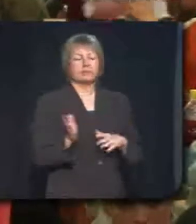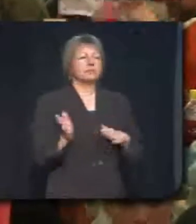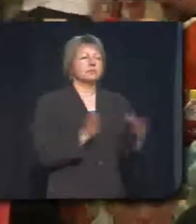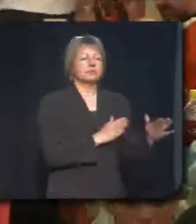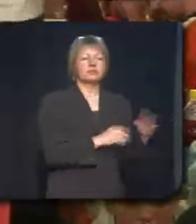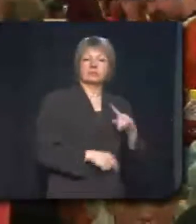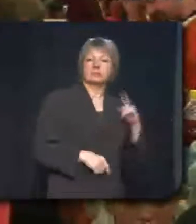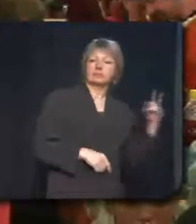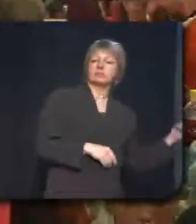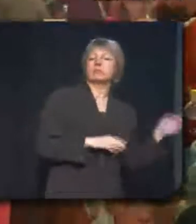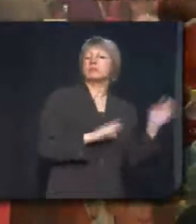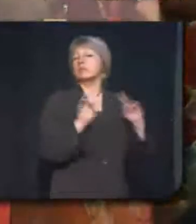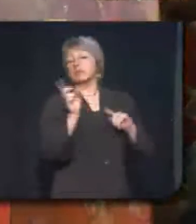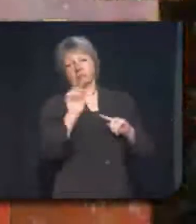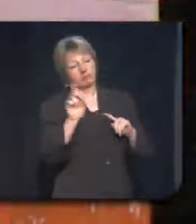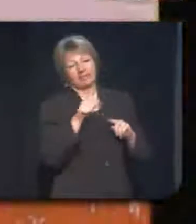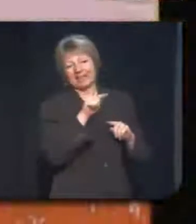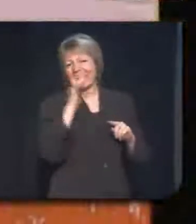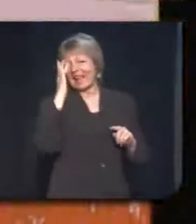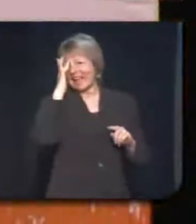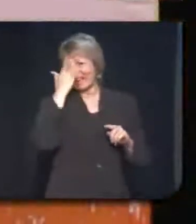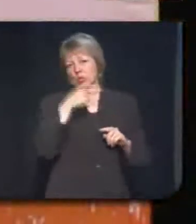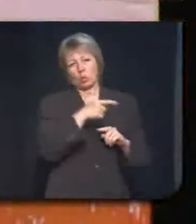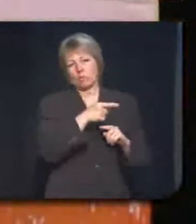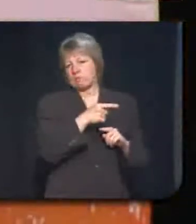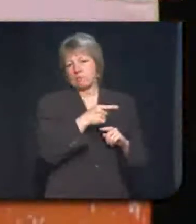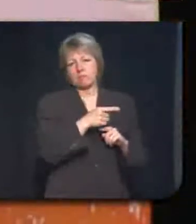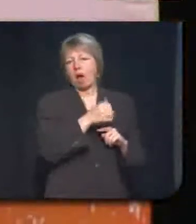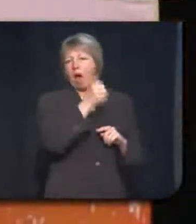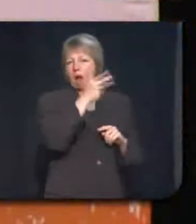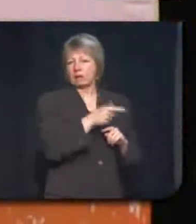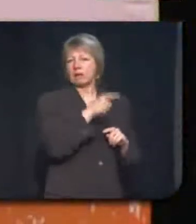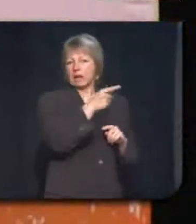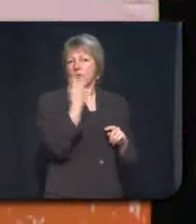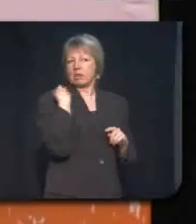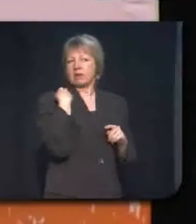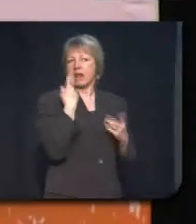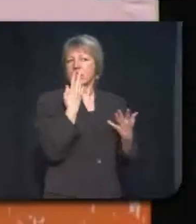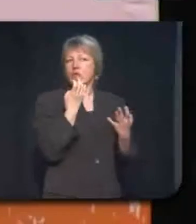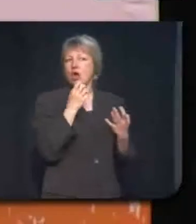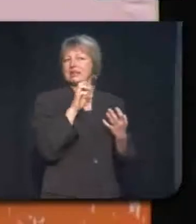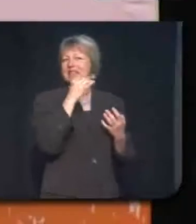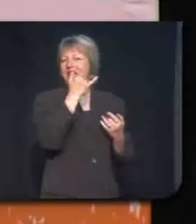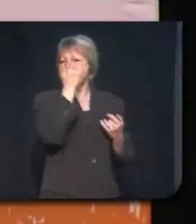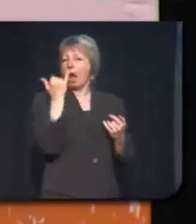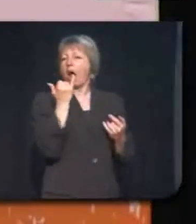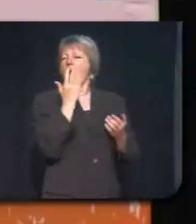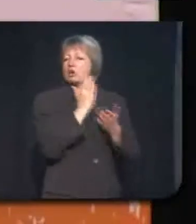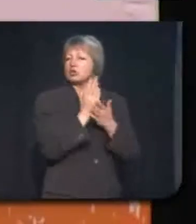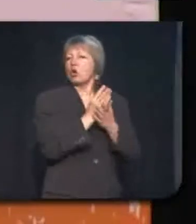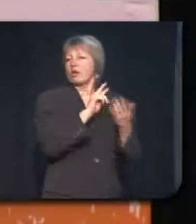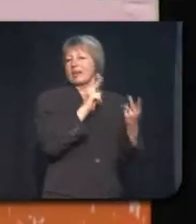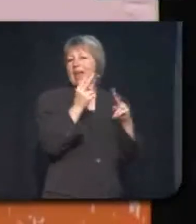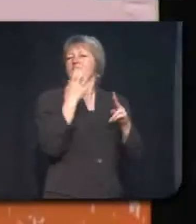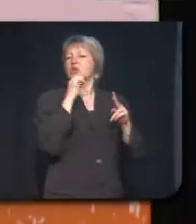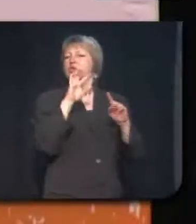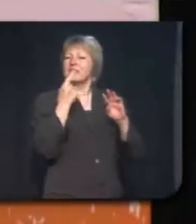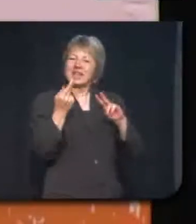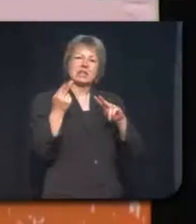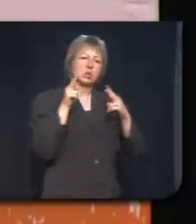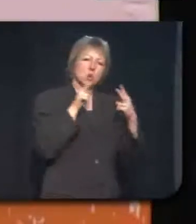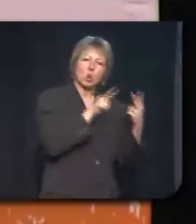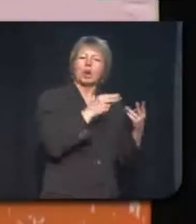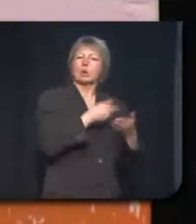das ist ein Irrtum von dir diese Artikel ist geändert worden in den 90er Jahren wir wollen ihn zurück an auf das Grundrecht auf Asyl